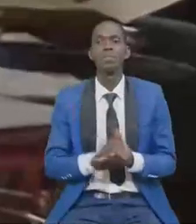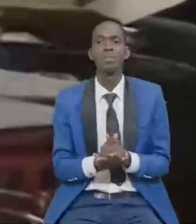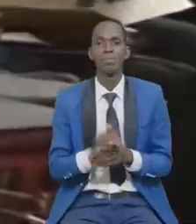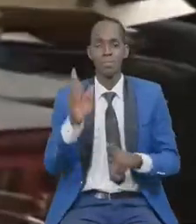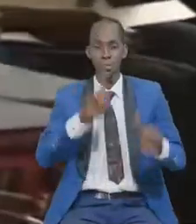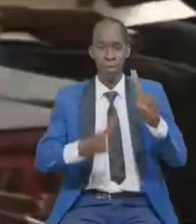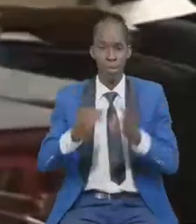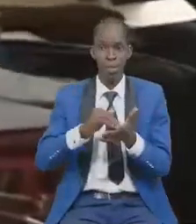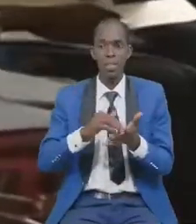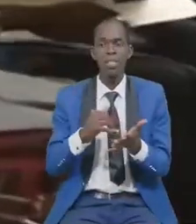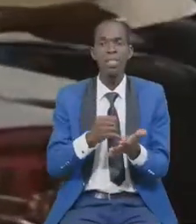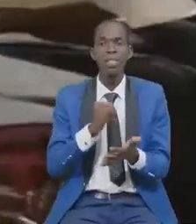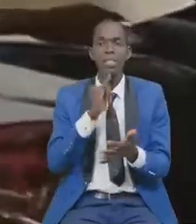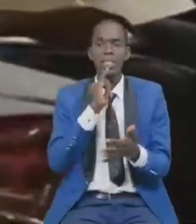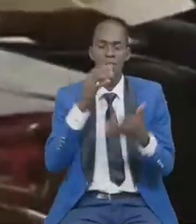encore.